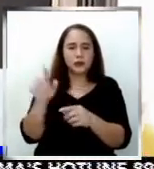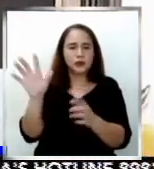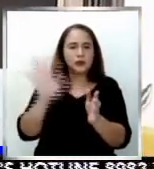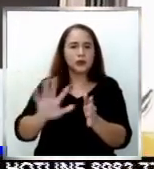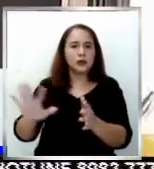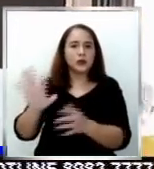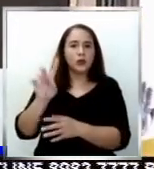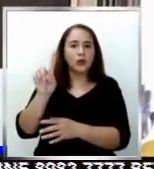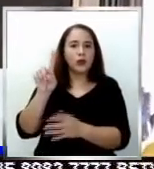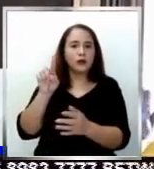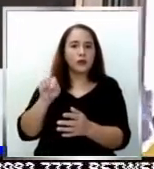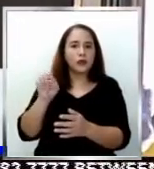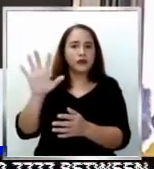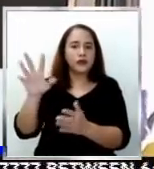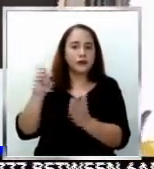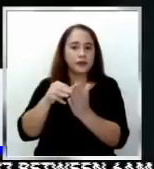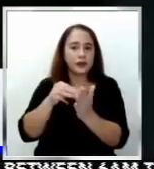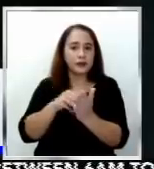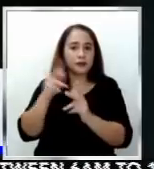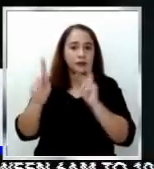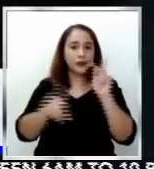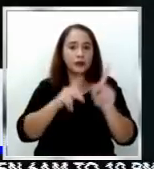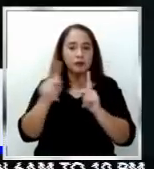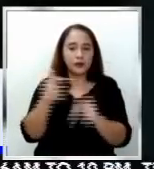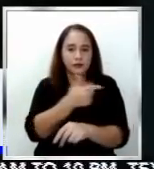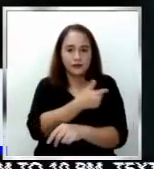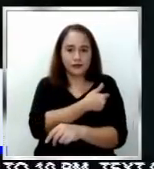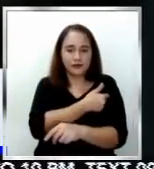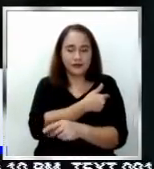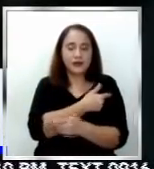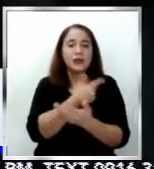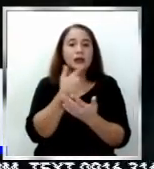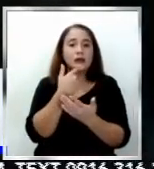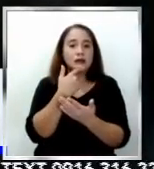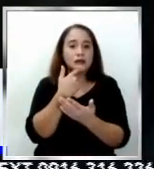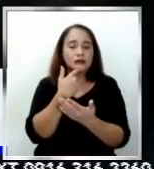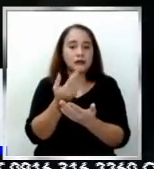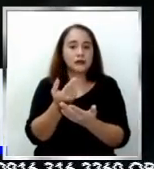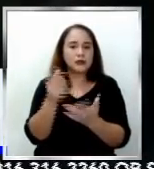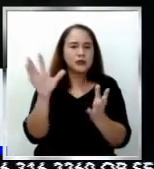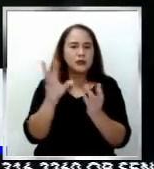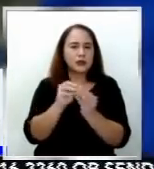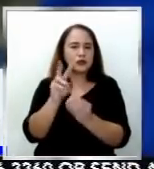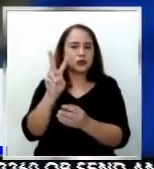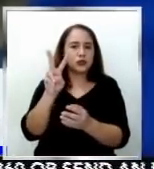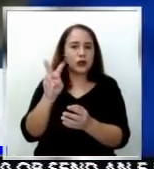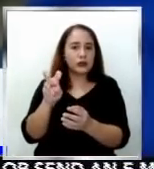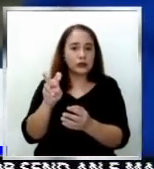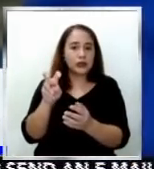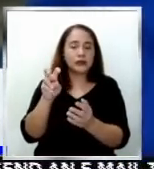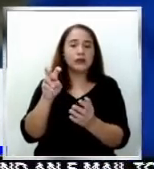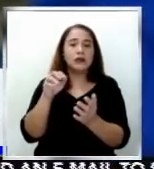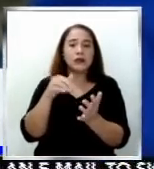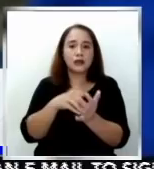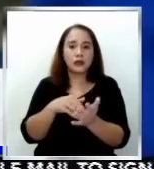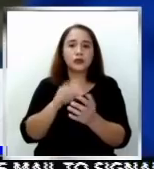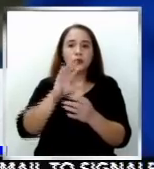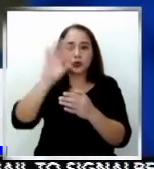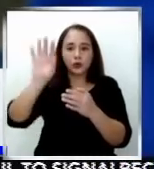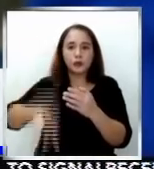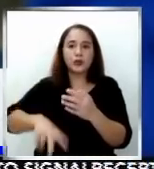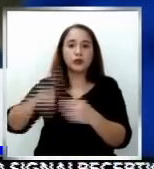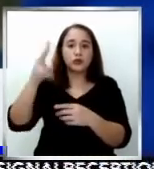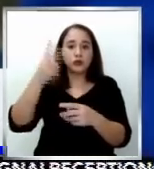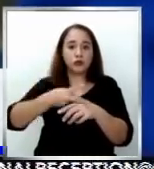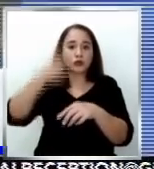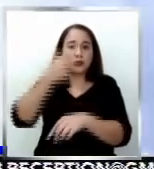1.5 million na taong babakunahan. Sa bilang na yan, mahigit 200,000 pa lang ang nakakakumpleto ng dalawang doses as of